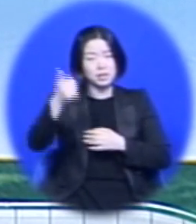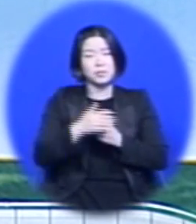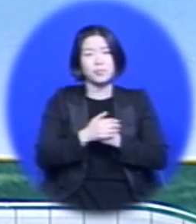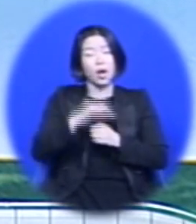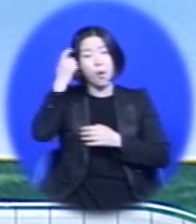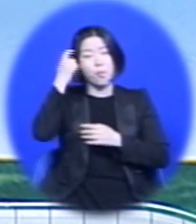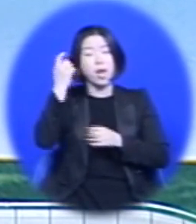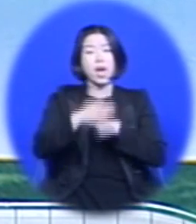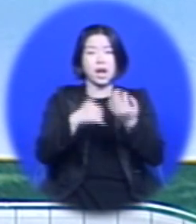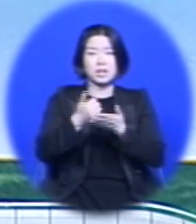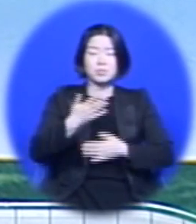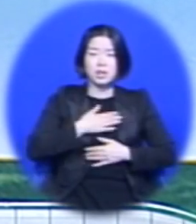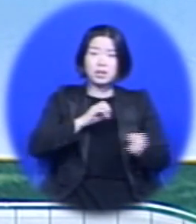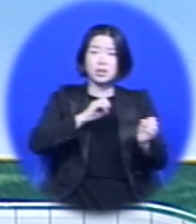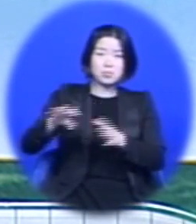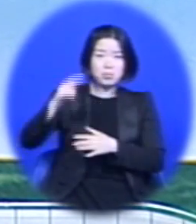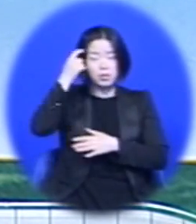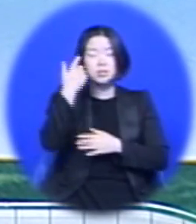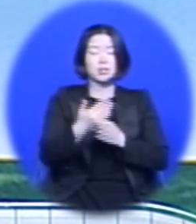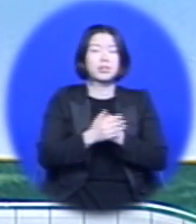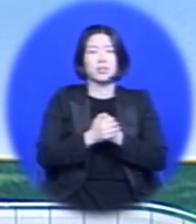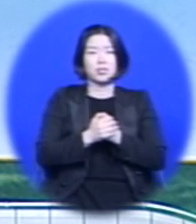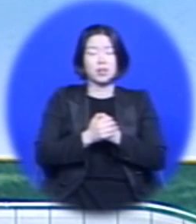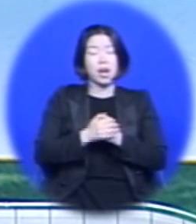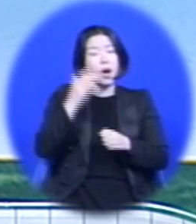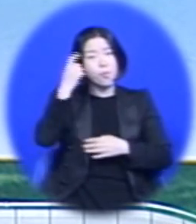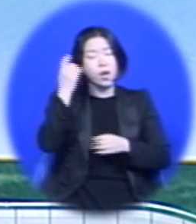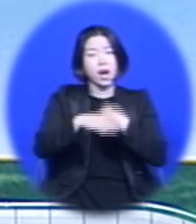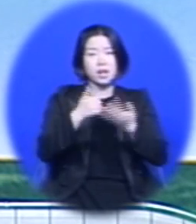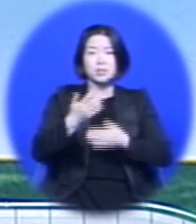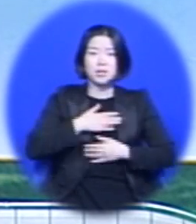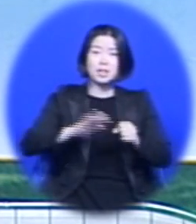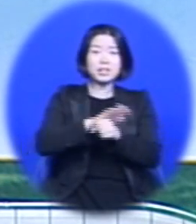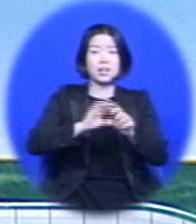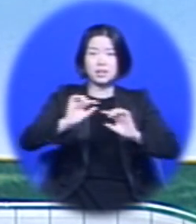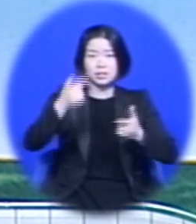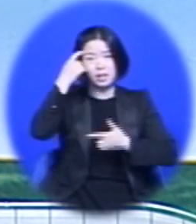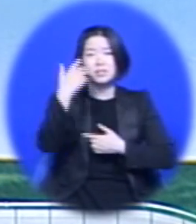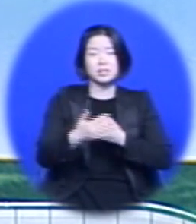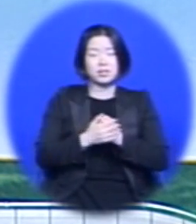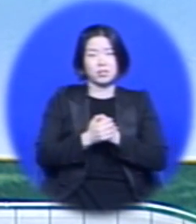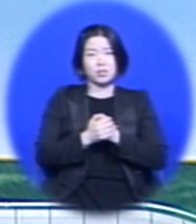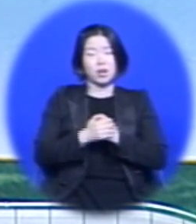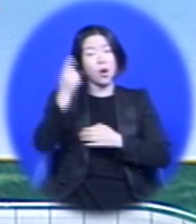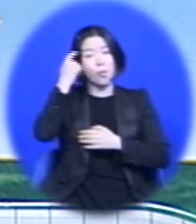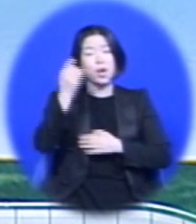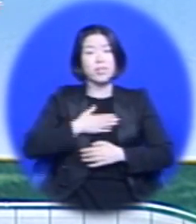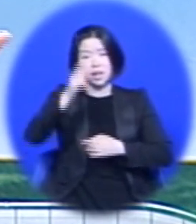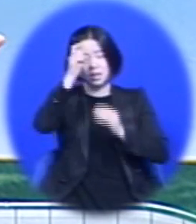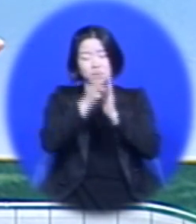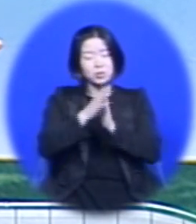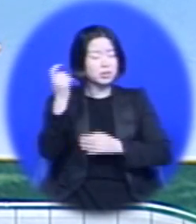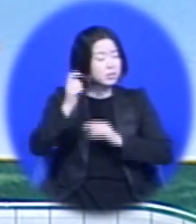왜 하나님은 나를 버리셨나요? 왜 하나님은 나를 사랑 안 하시네요? 왜 내 기도는